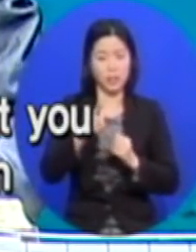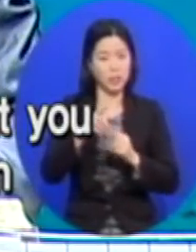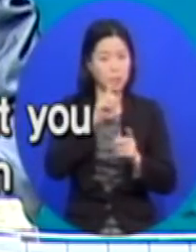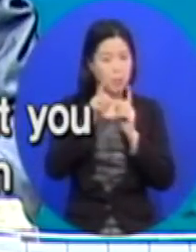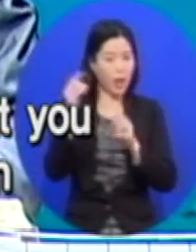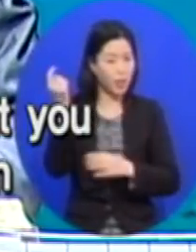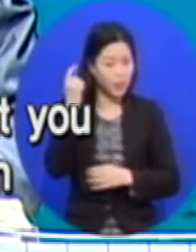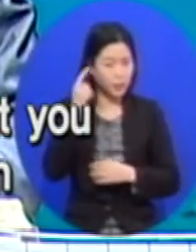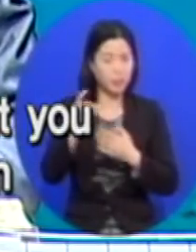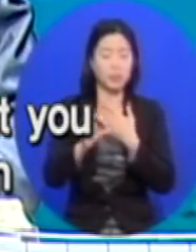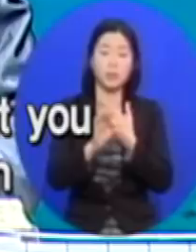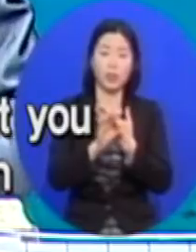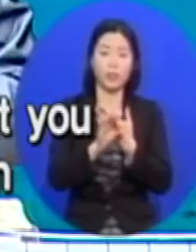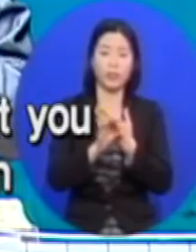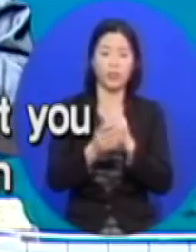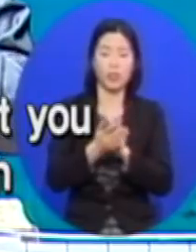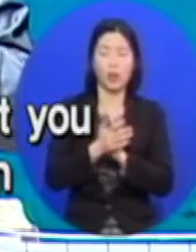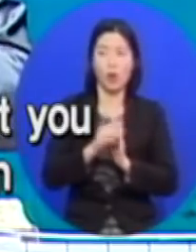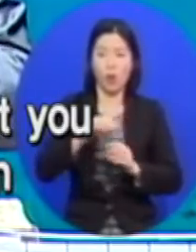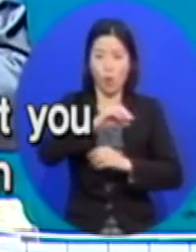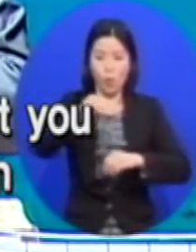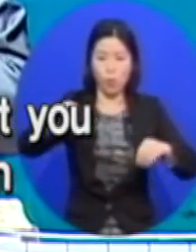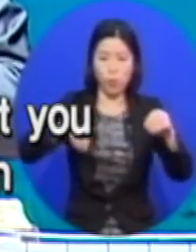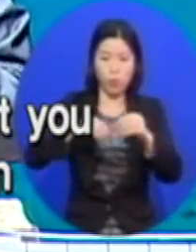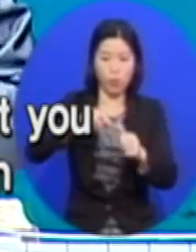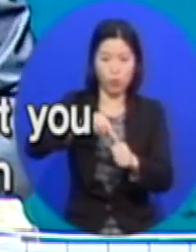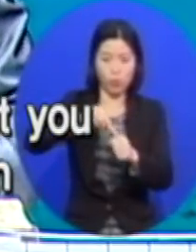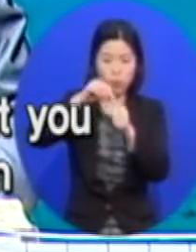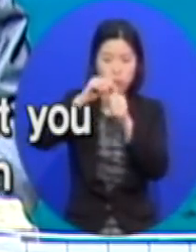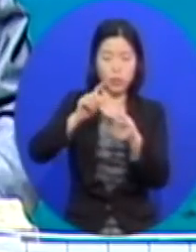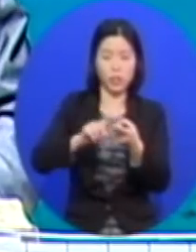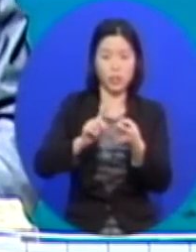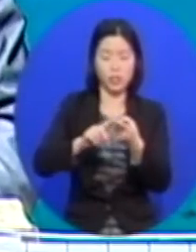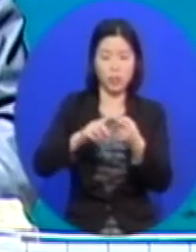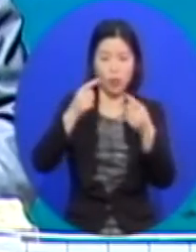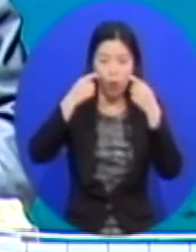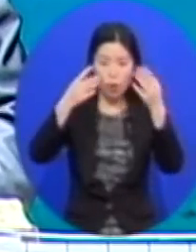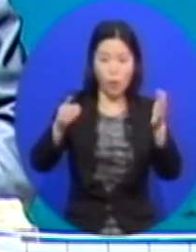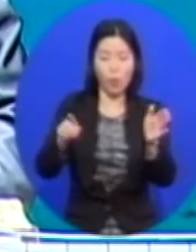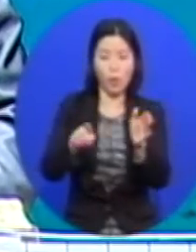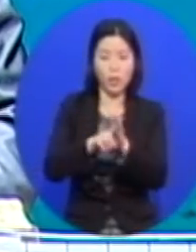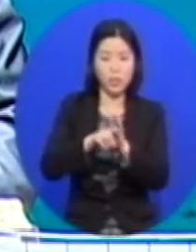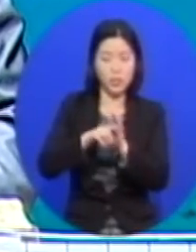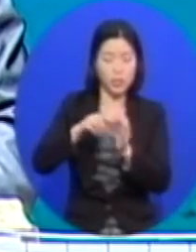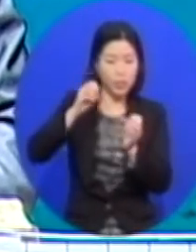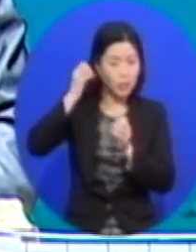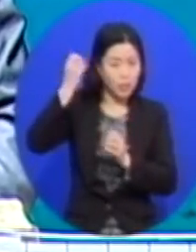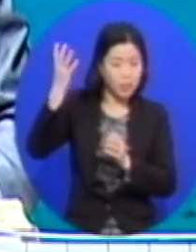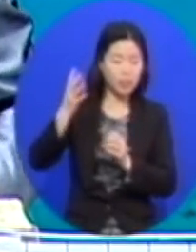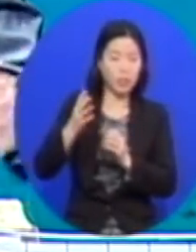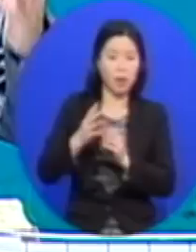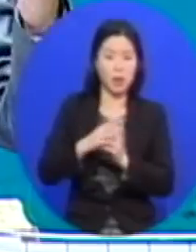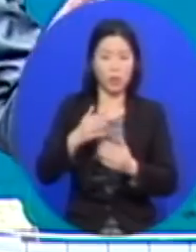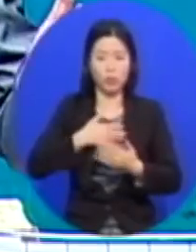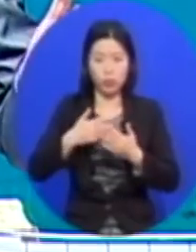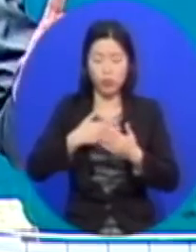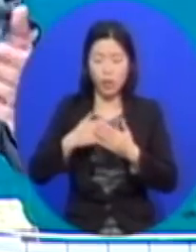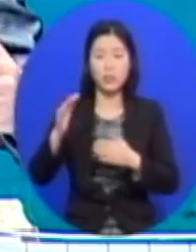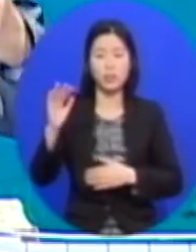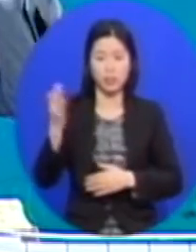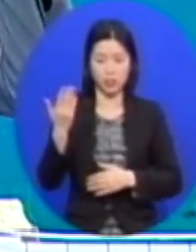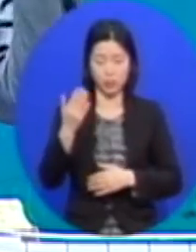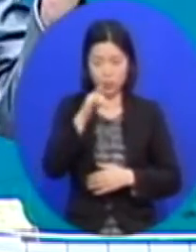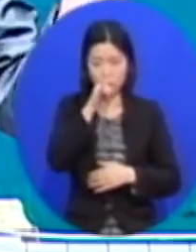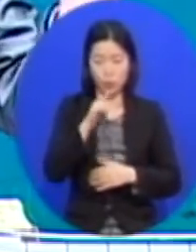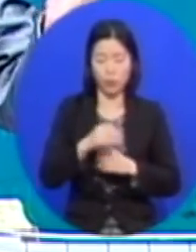들으면 이 오히려 구원에 대해서 확신을 잃어버릴 까봐 두려워 하는 분도 있어요 왜 어떻게 거룩하게 살고